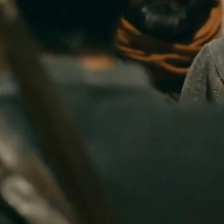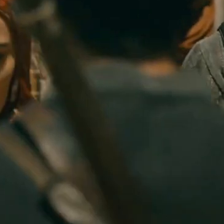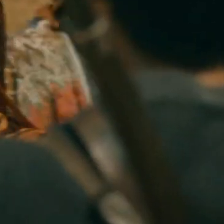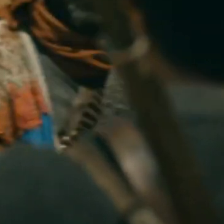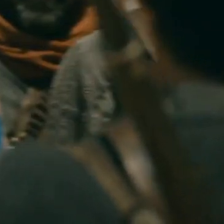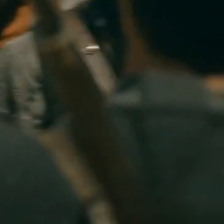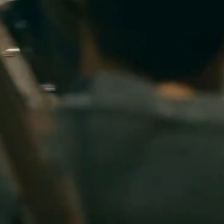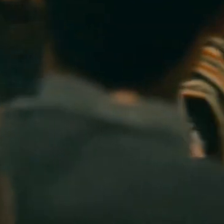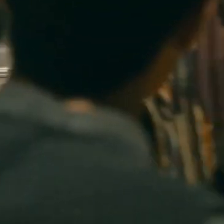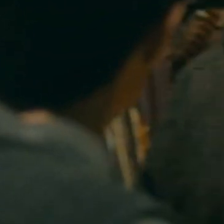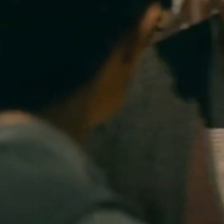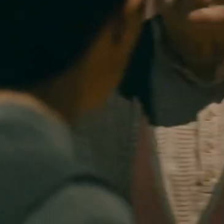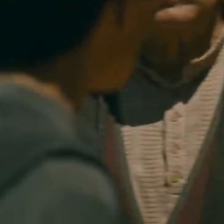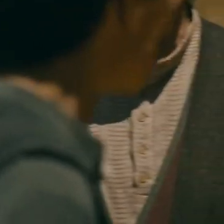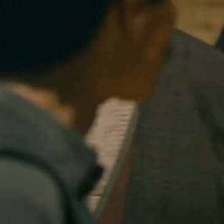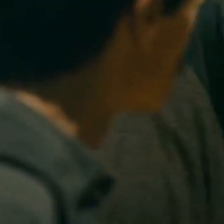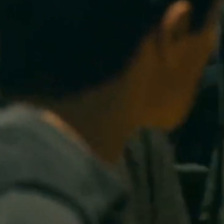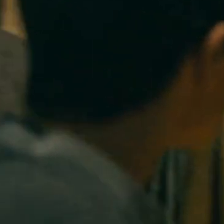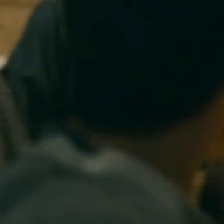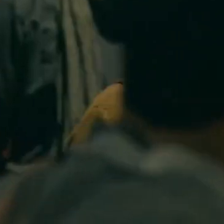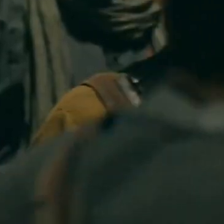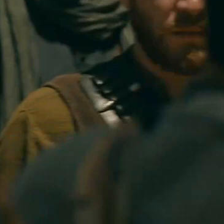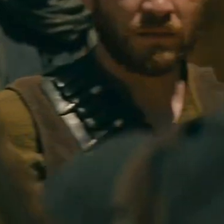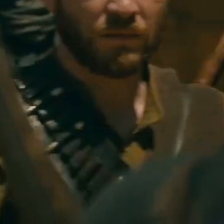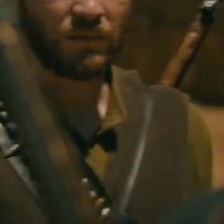önünde gezinmeye başladı.